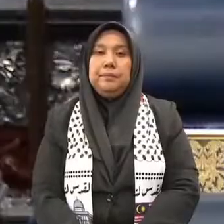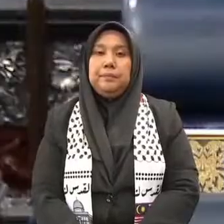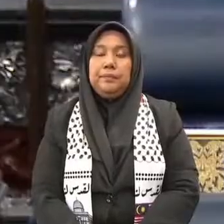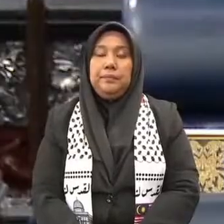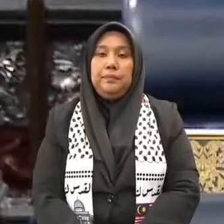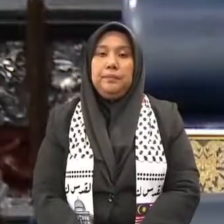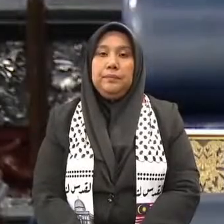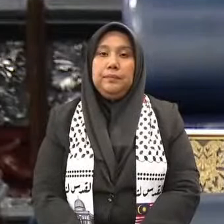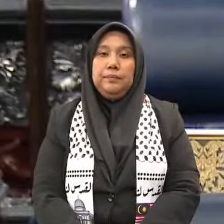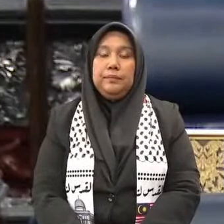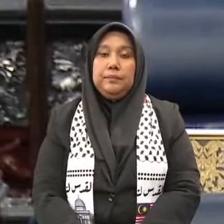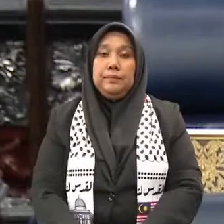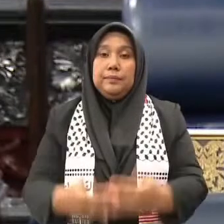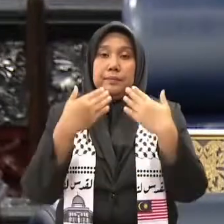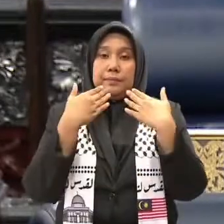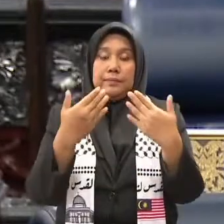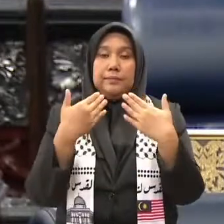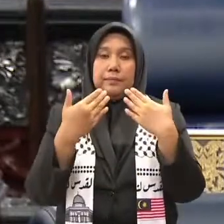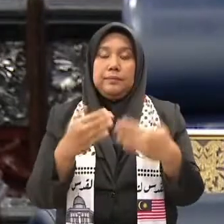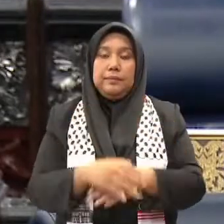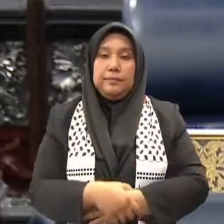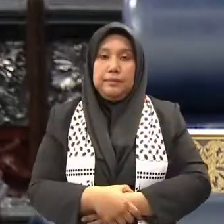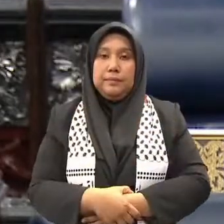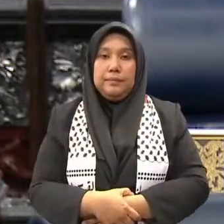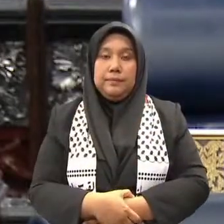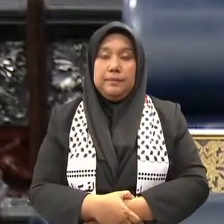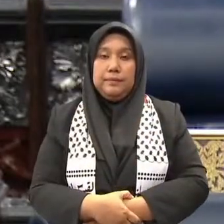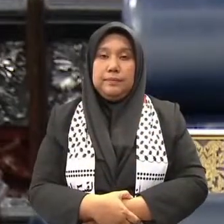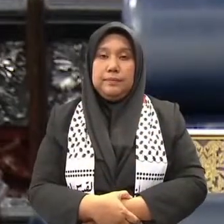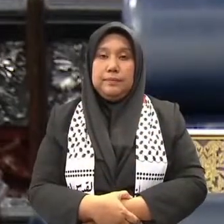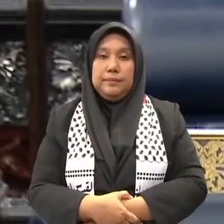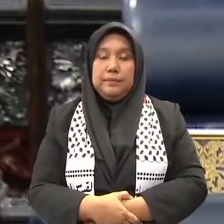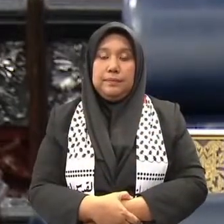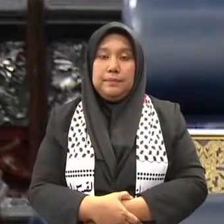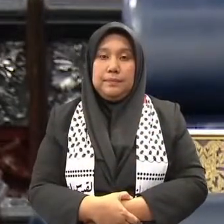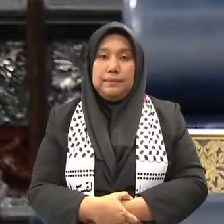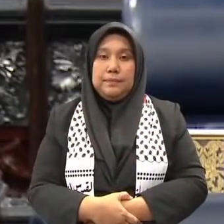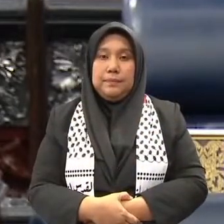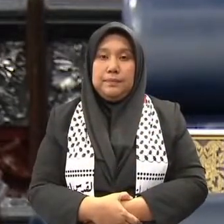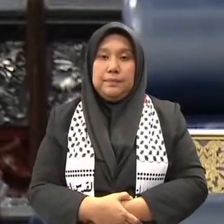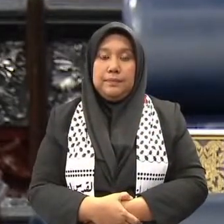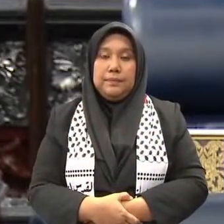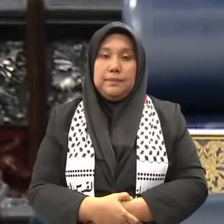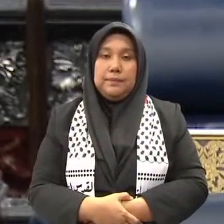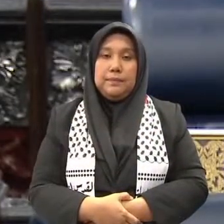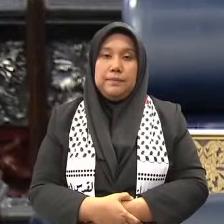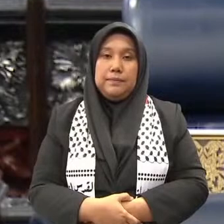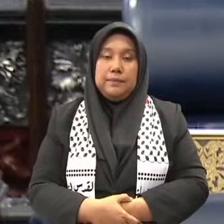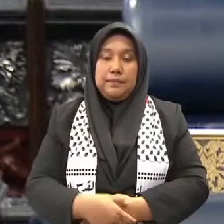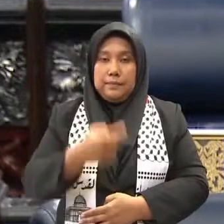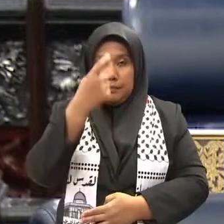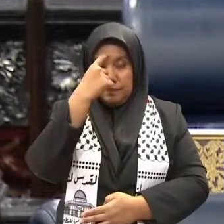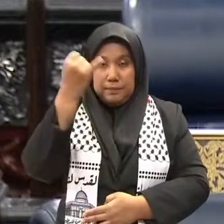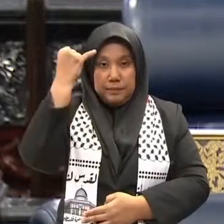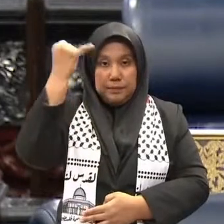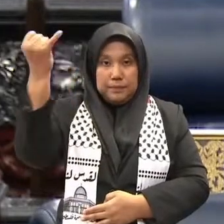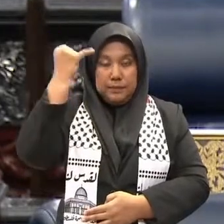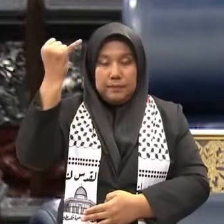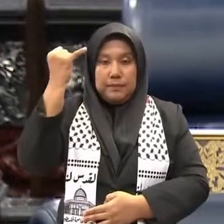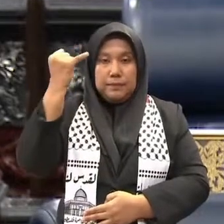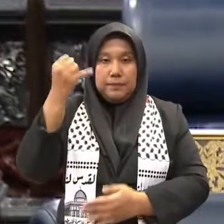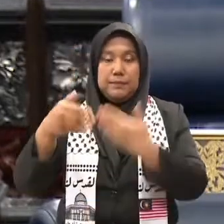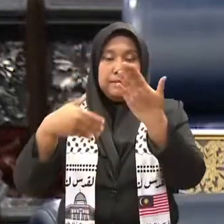kasih terima kasih ee untuk ee pertanyaan ataupun lebih kepada idea cadangan